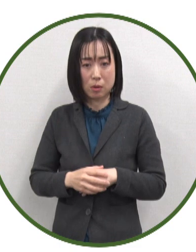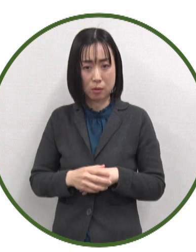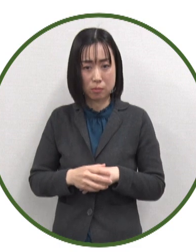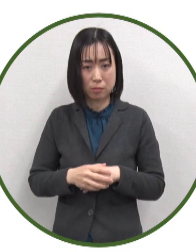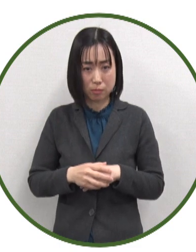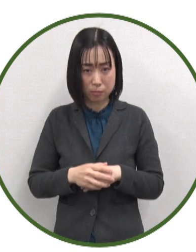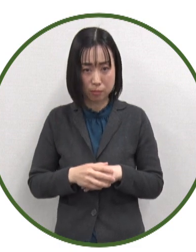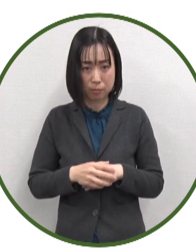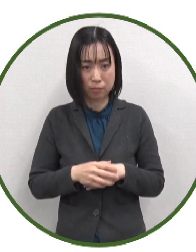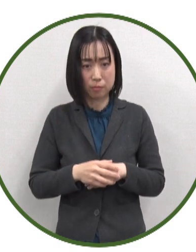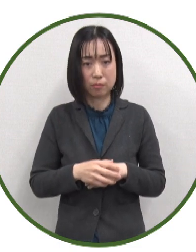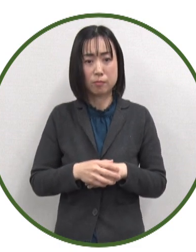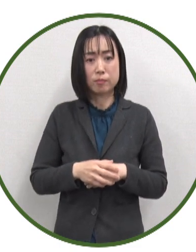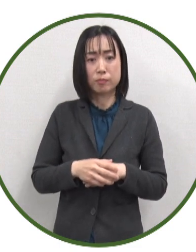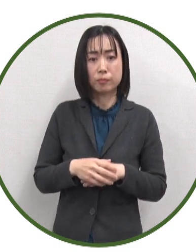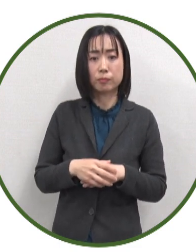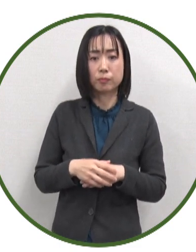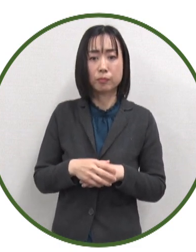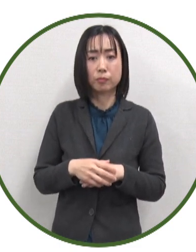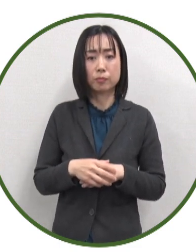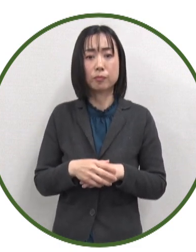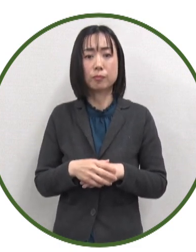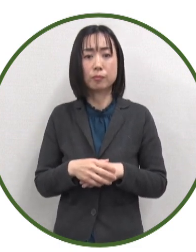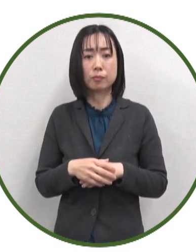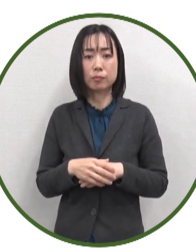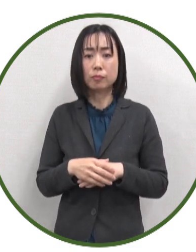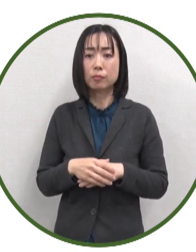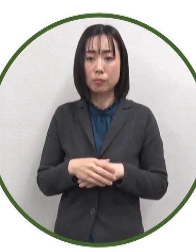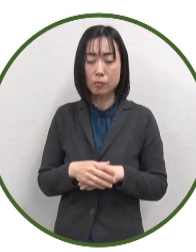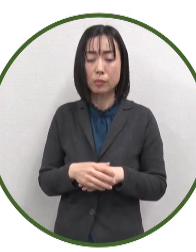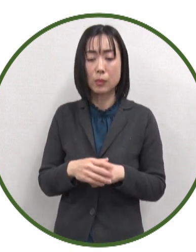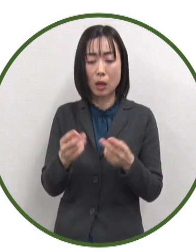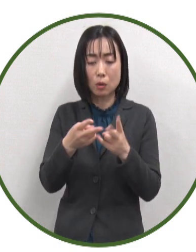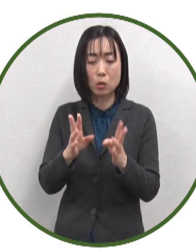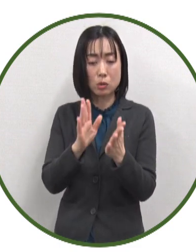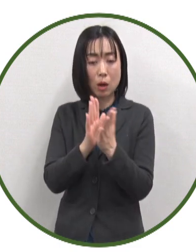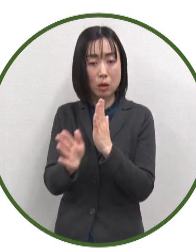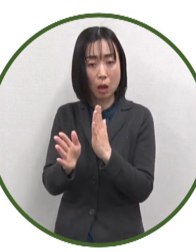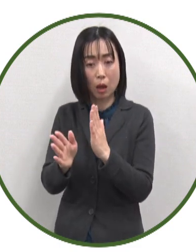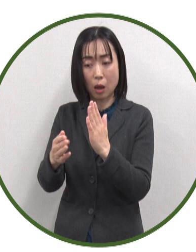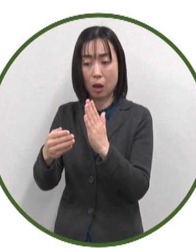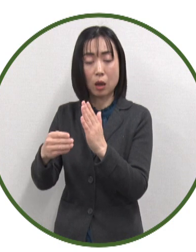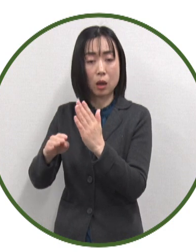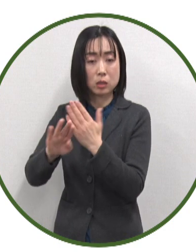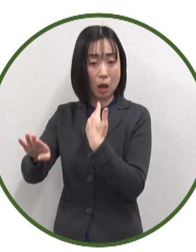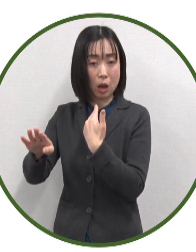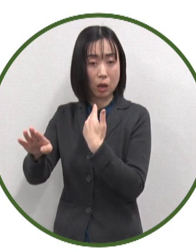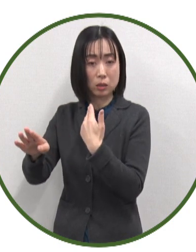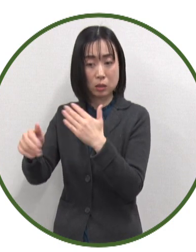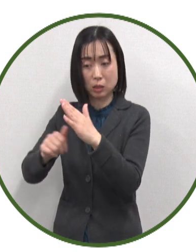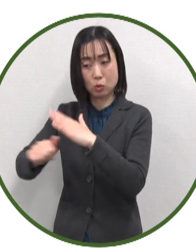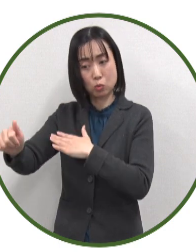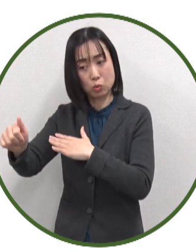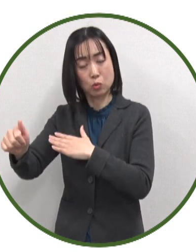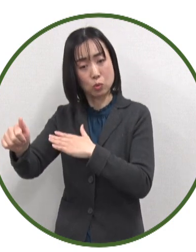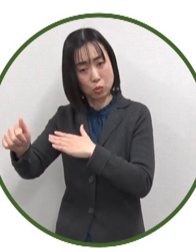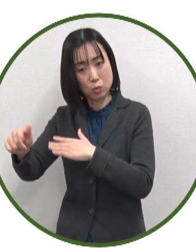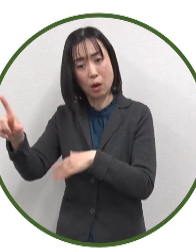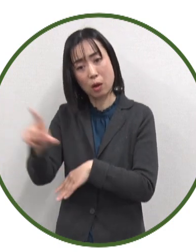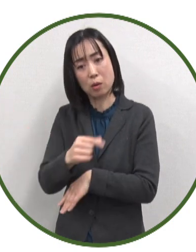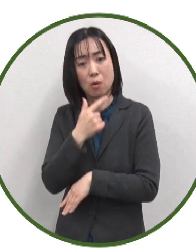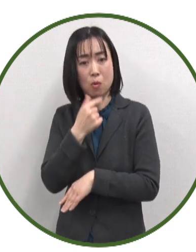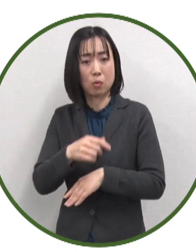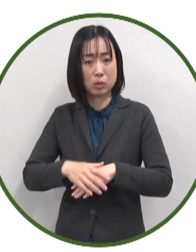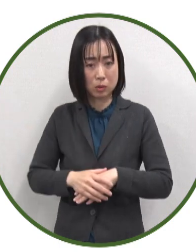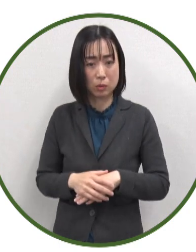は控えてください。そして県外移動は控えてください。特に緊急事態宣言地